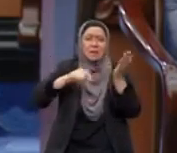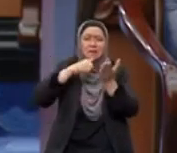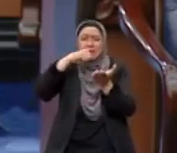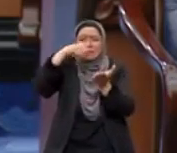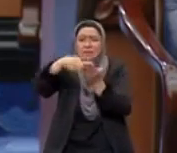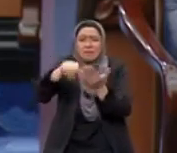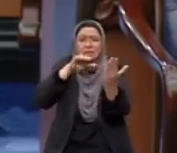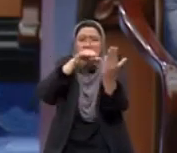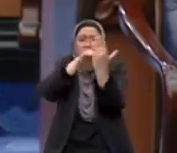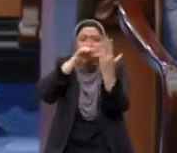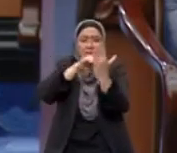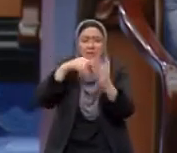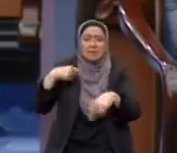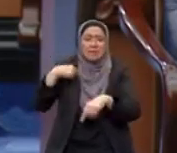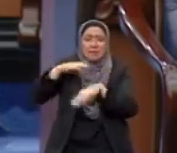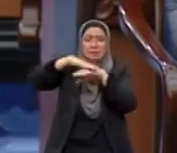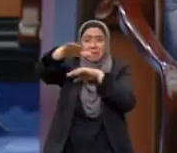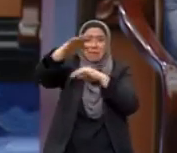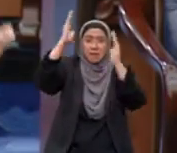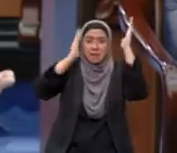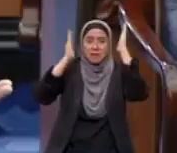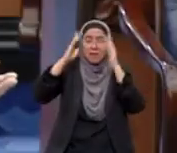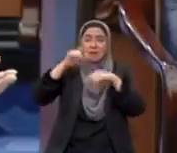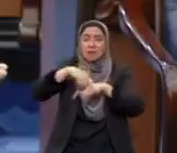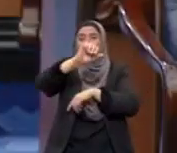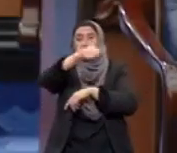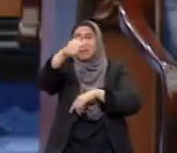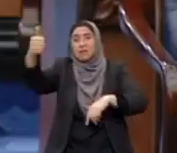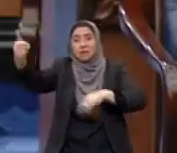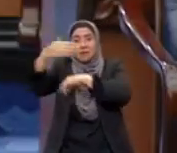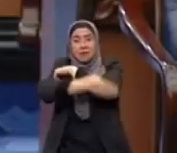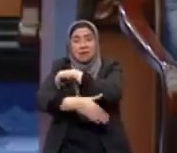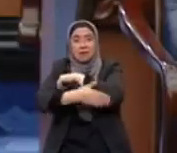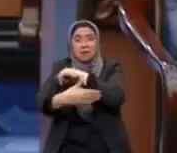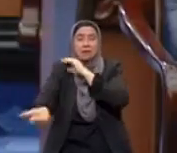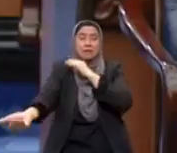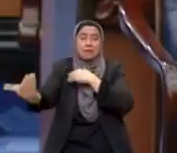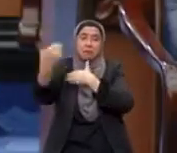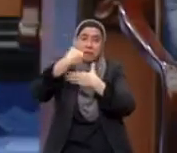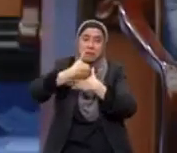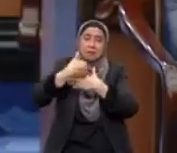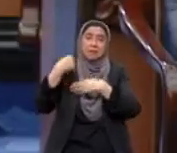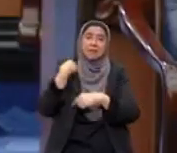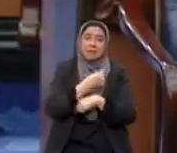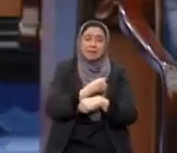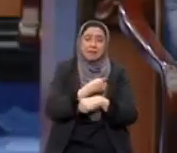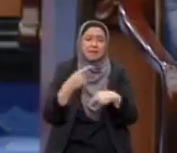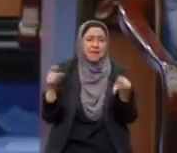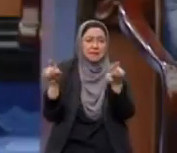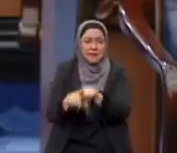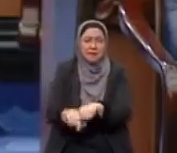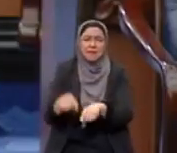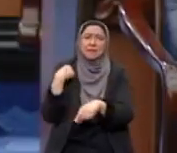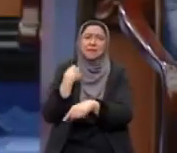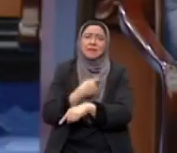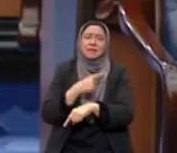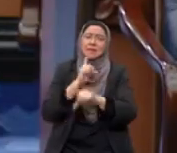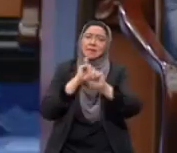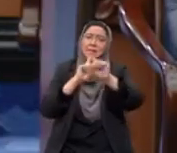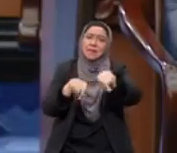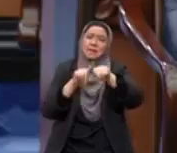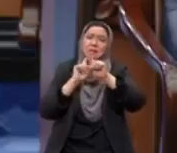oleh Malaysia atau dihantar oleh mana-mana negara kepada kita dan kita juga akan membalas nota-nota bantahan itu